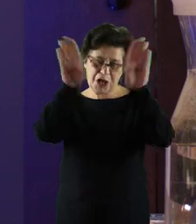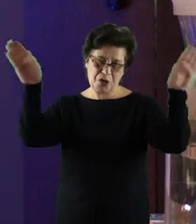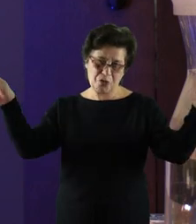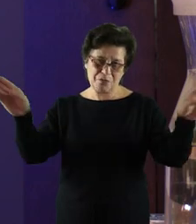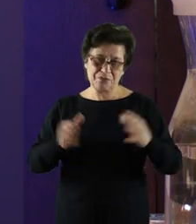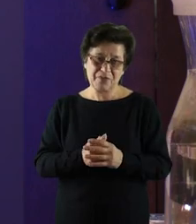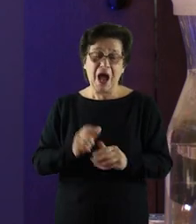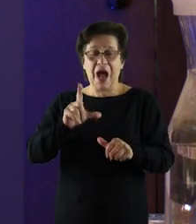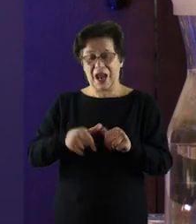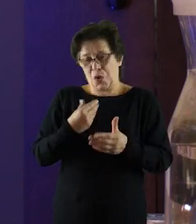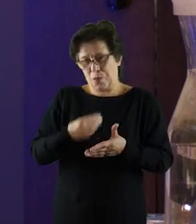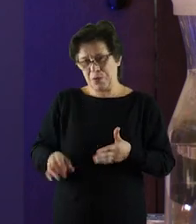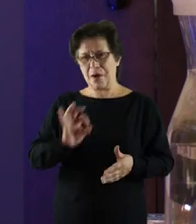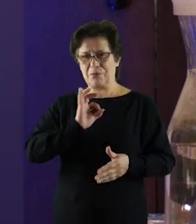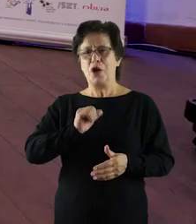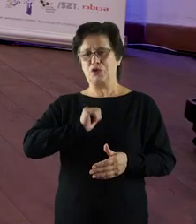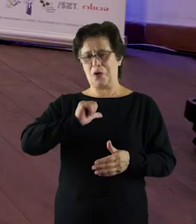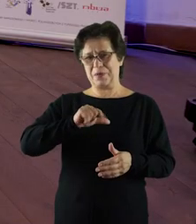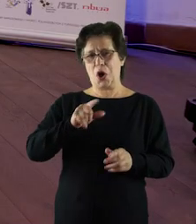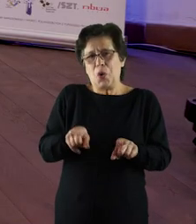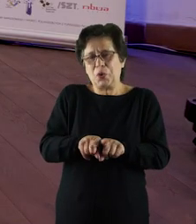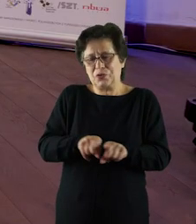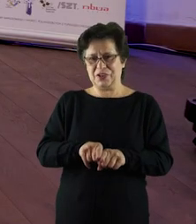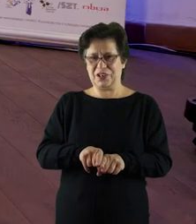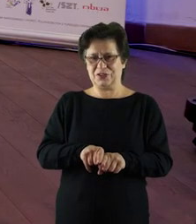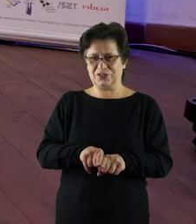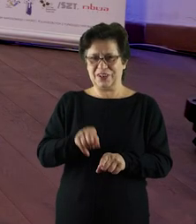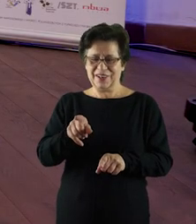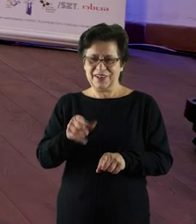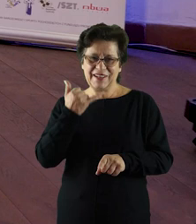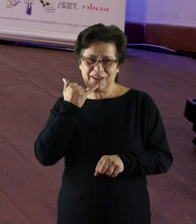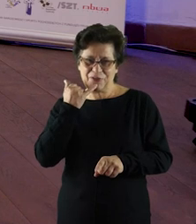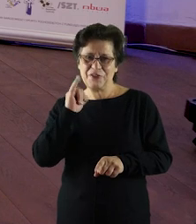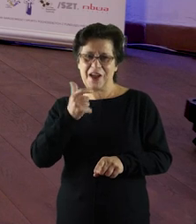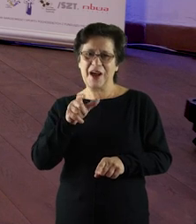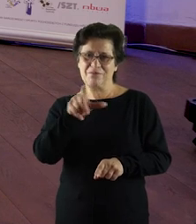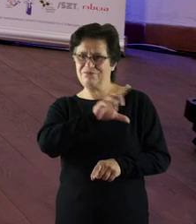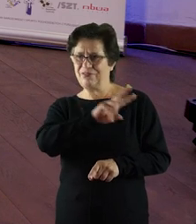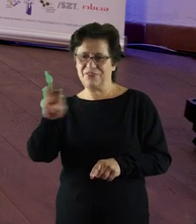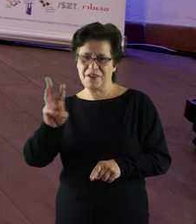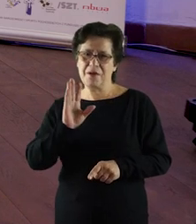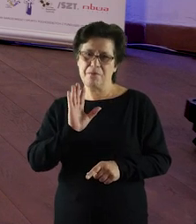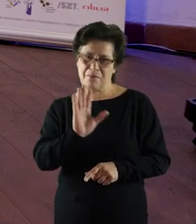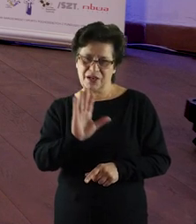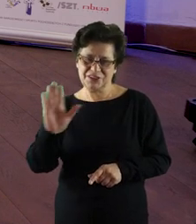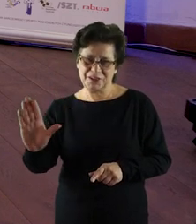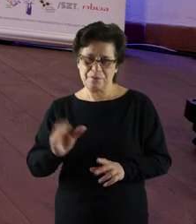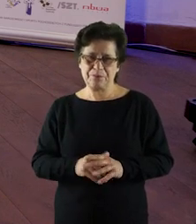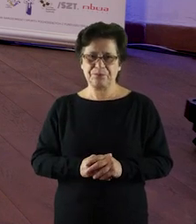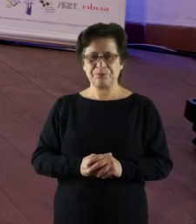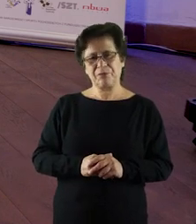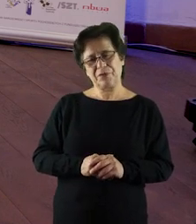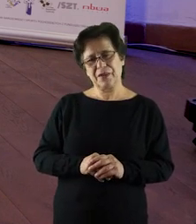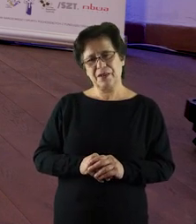wy. Natomiast ten telefon nie należy do mojego dzieciństwa, a z waszym jest związany. I